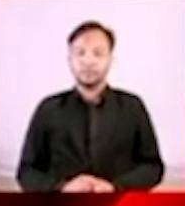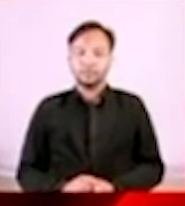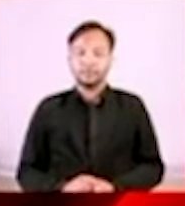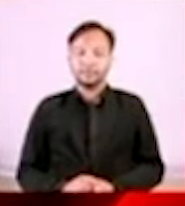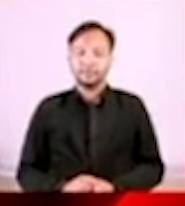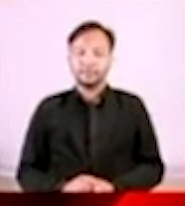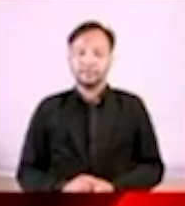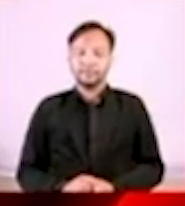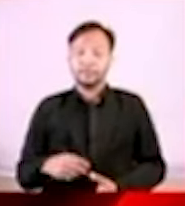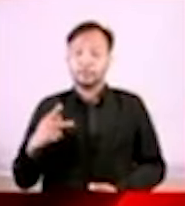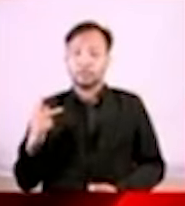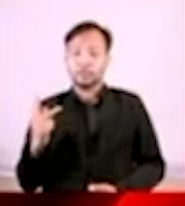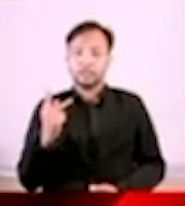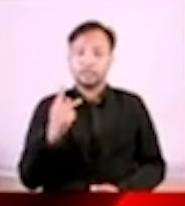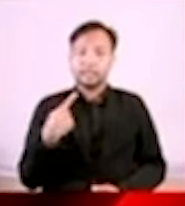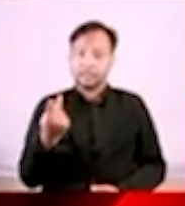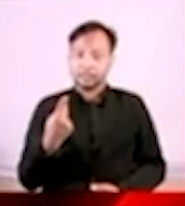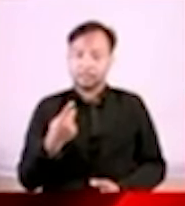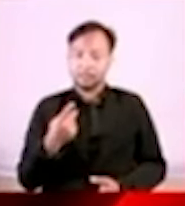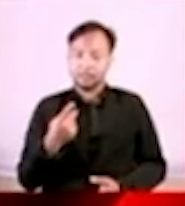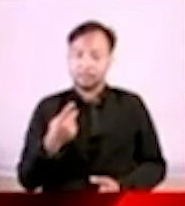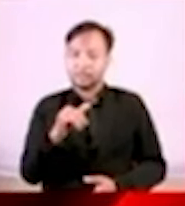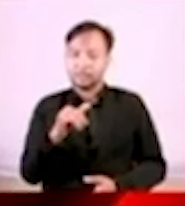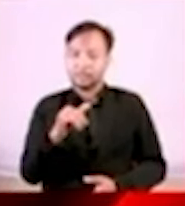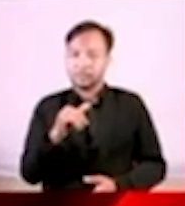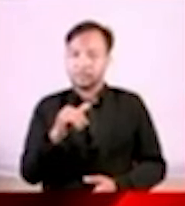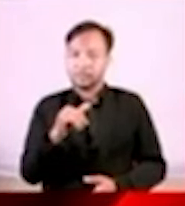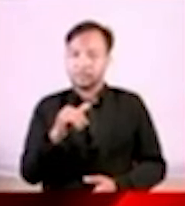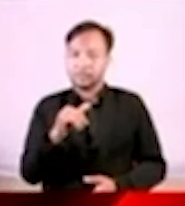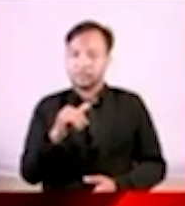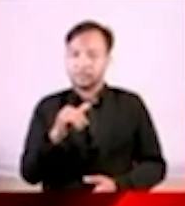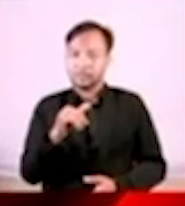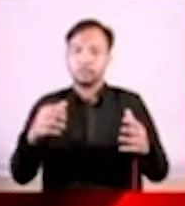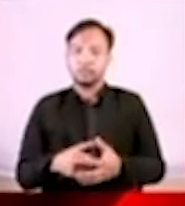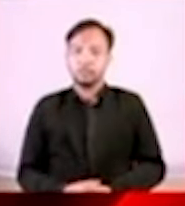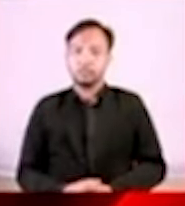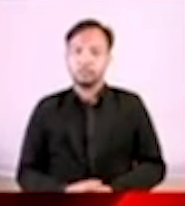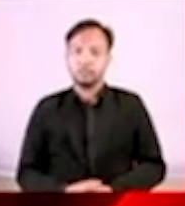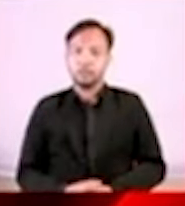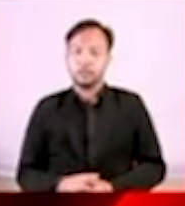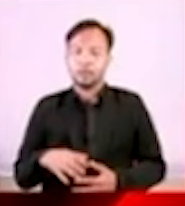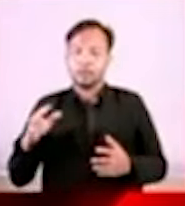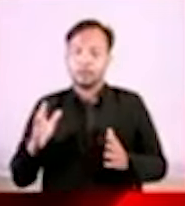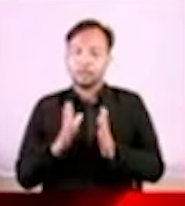kita bersama-sama untuk membesarkan dan menjaga